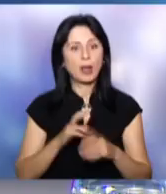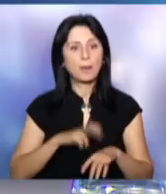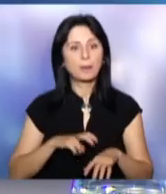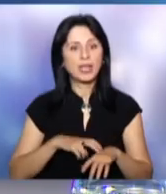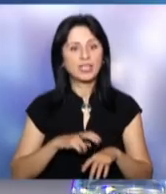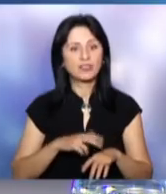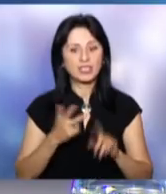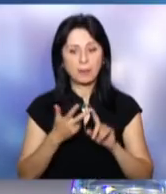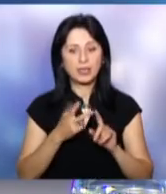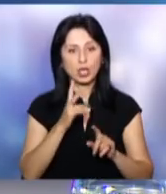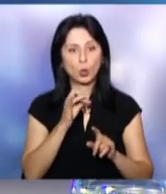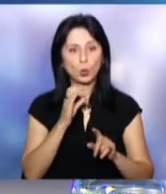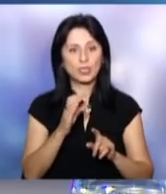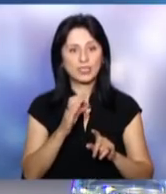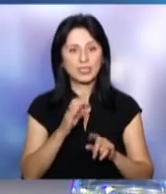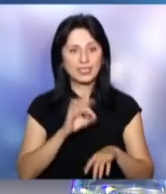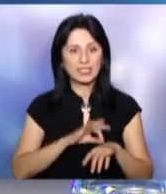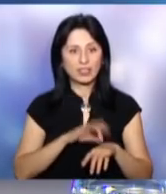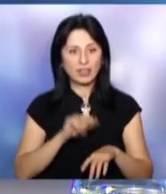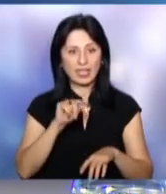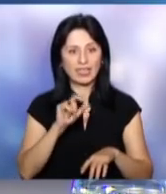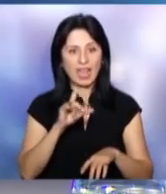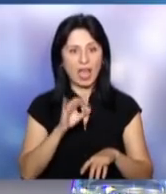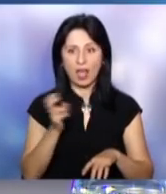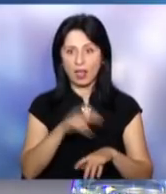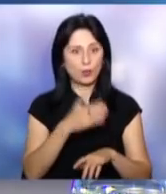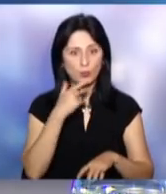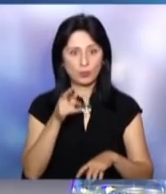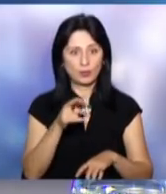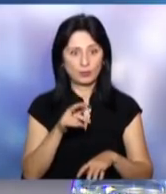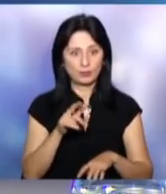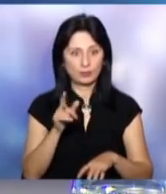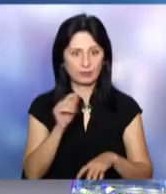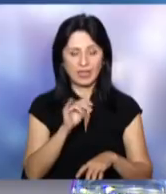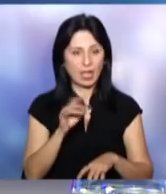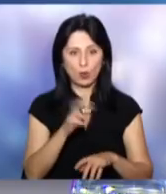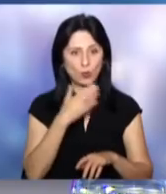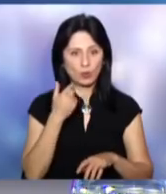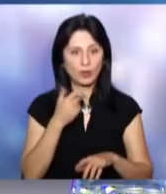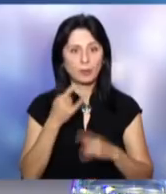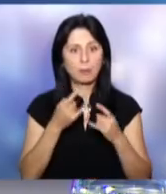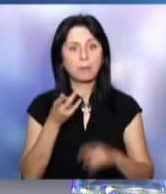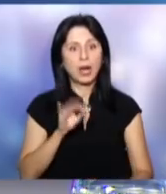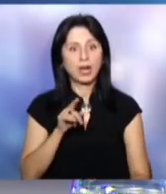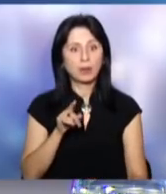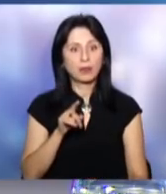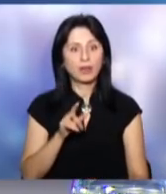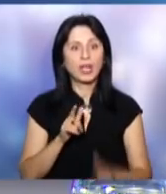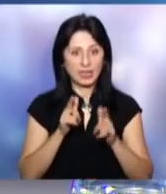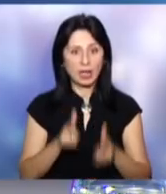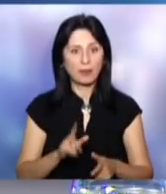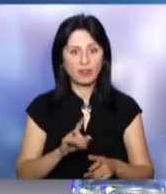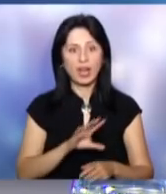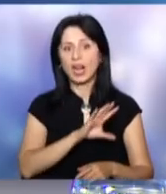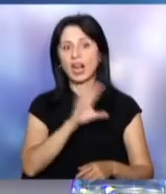მედიცინაში მესამე კურსელის სინდრომი. Სტუდიაში თეა, რომელიც ჯერ არ შემოსულა ასე ვთქვათ ეთერში, მაგრამ დამეთანხმება,